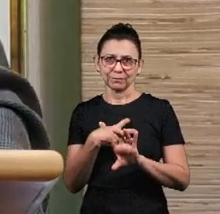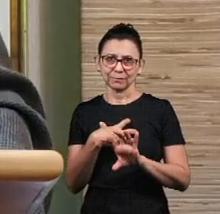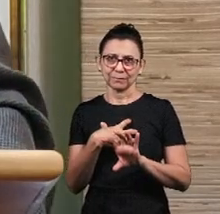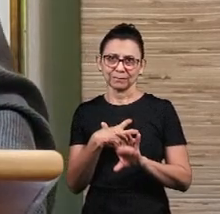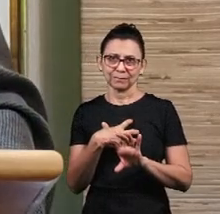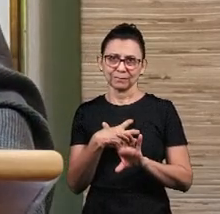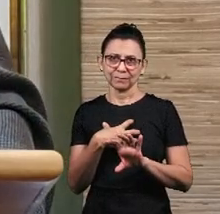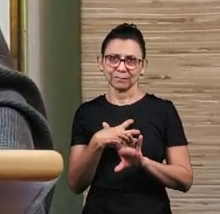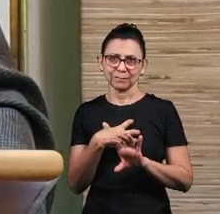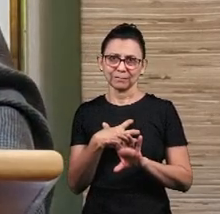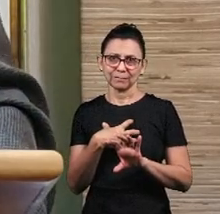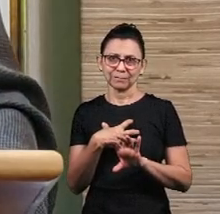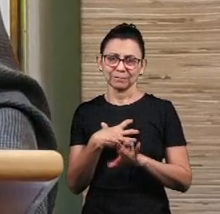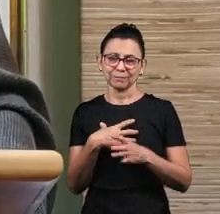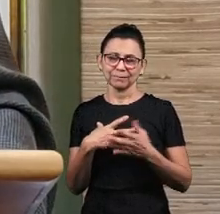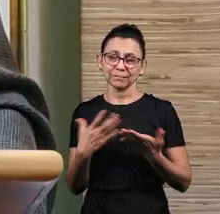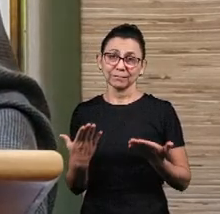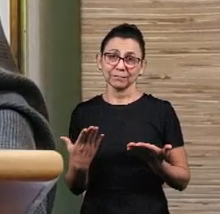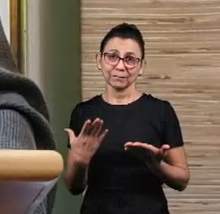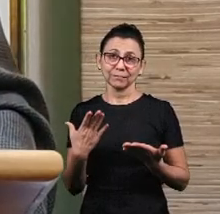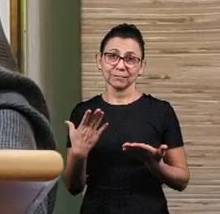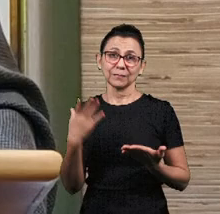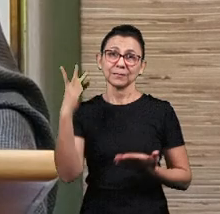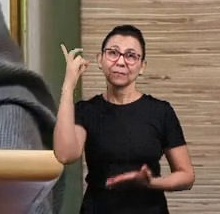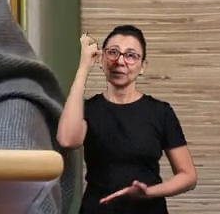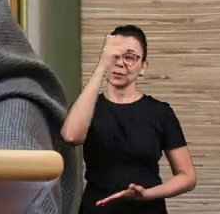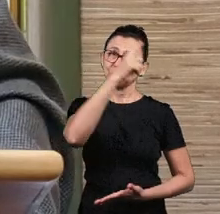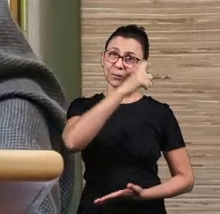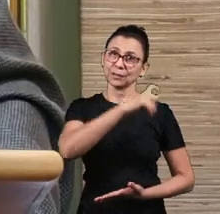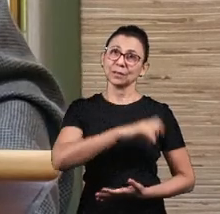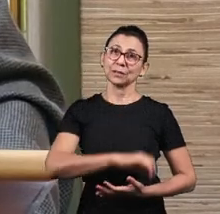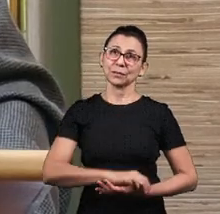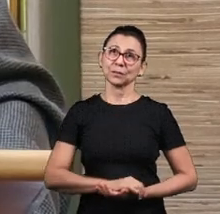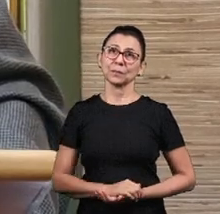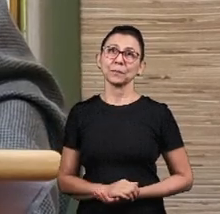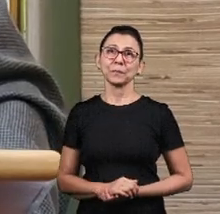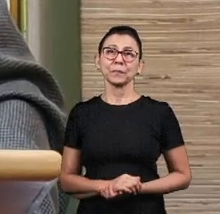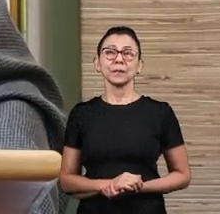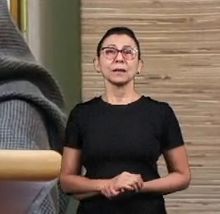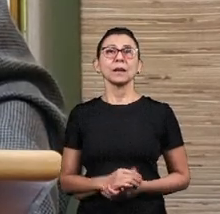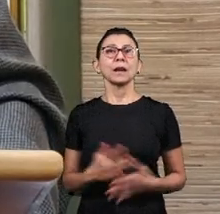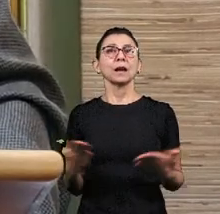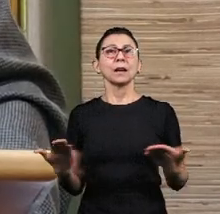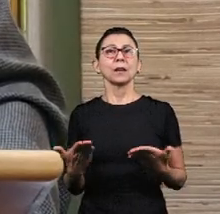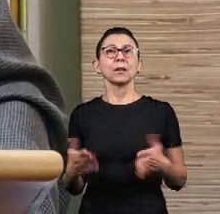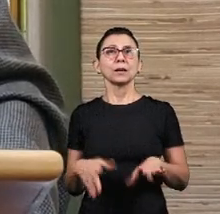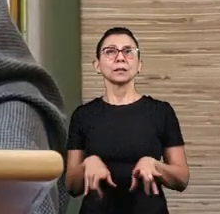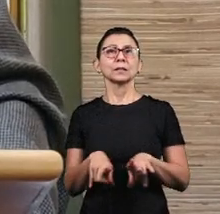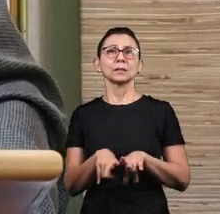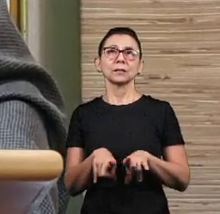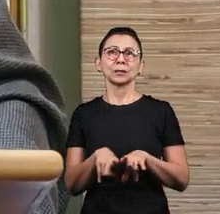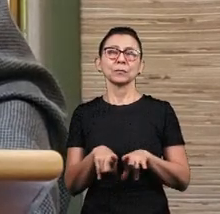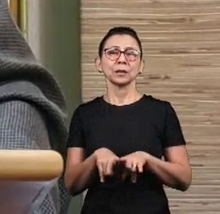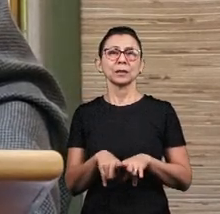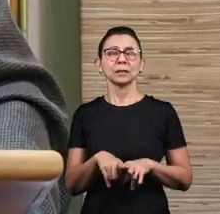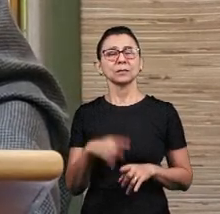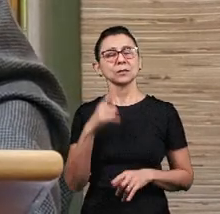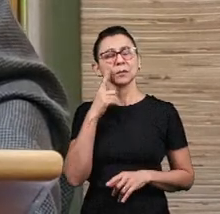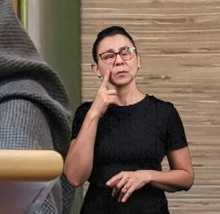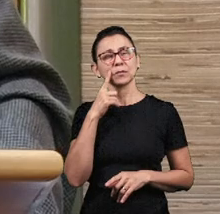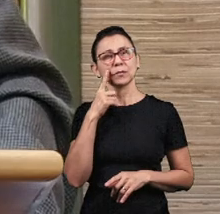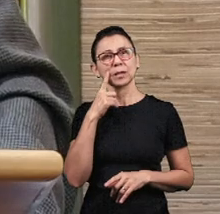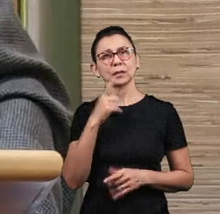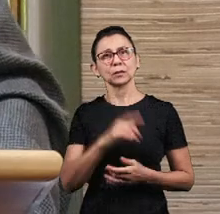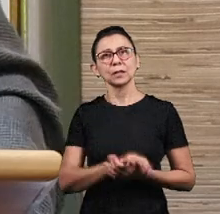Et nous pouvons même maintenant voir donc, la perte de ces frères et sœurs bien-aimés